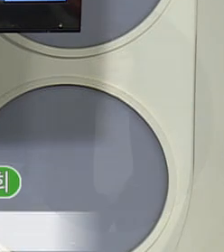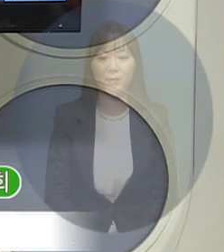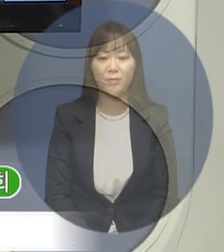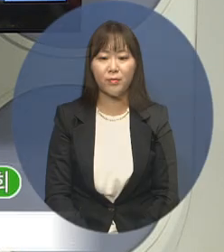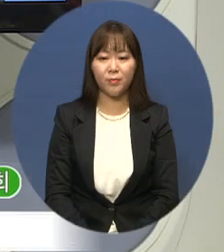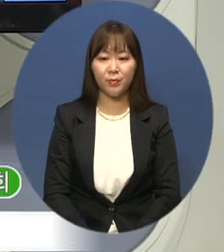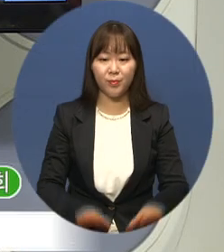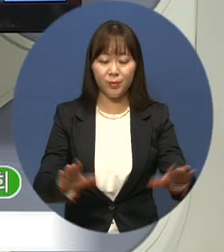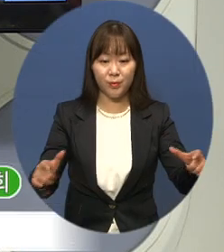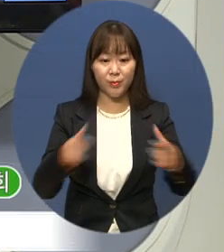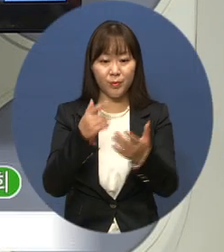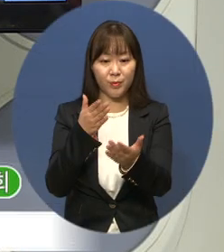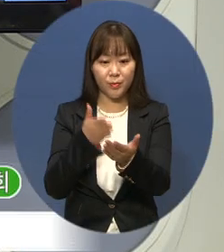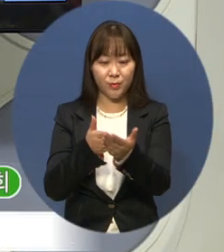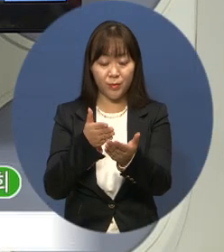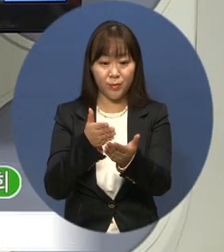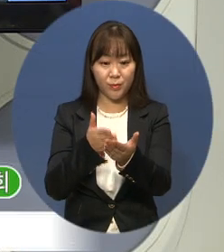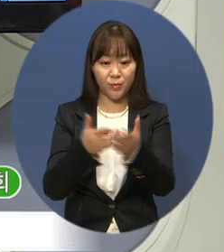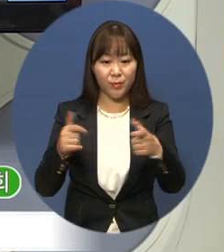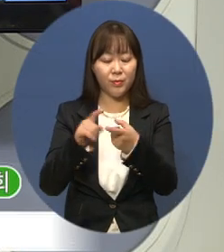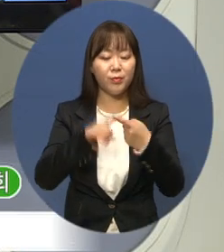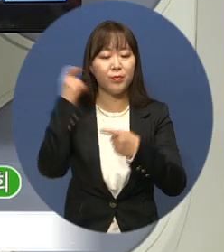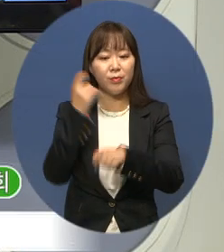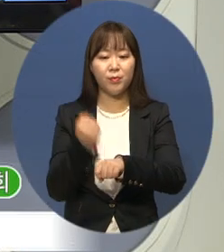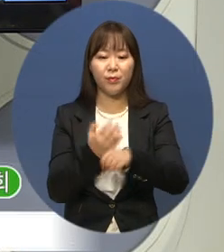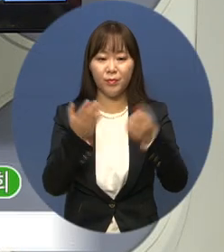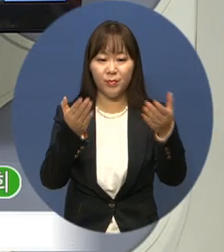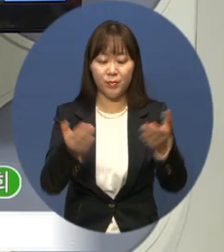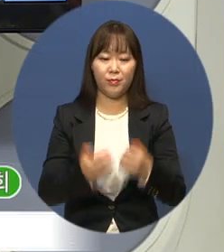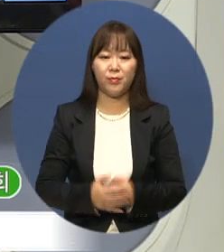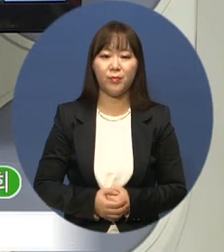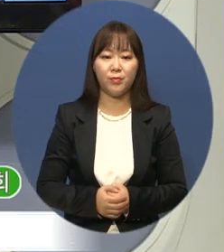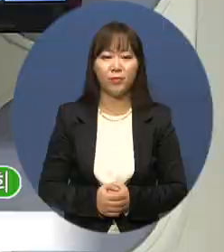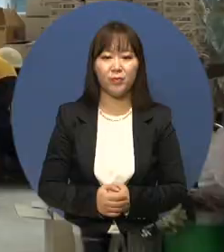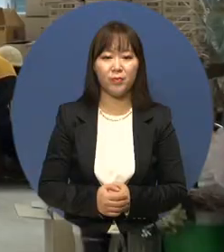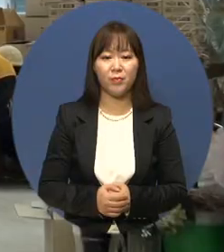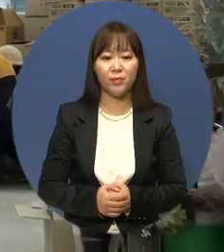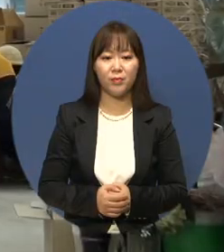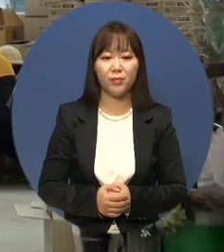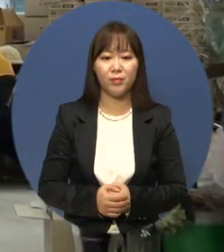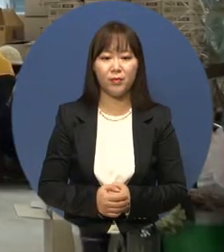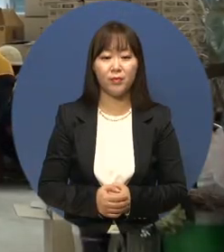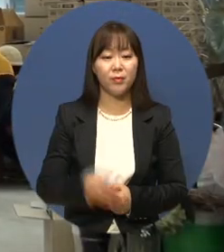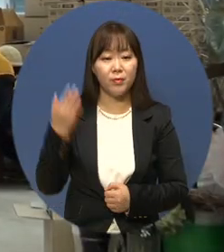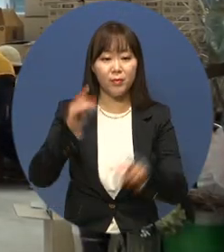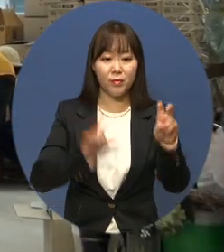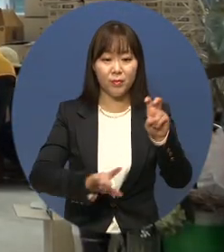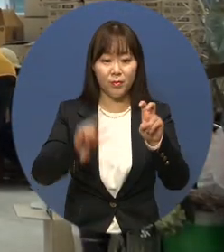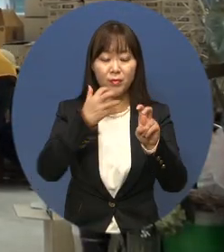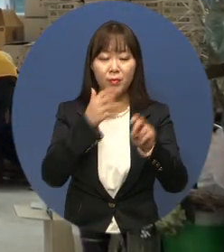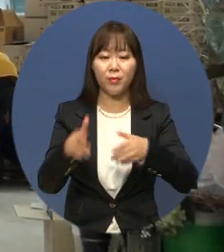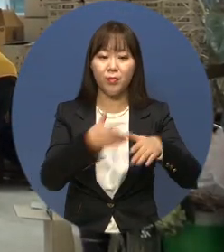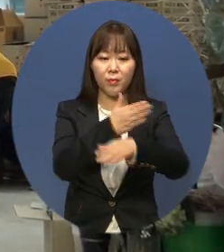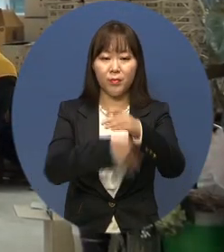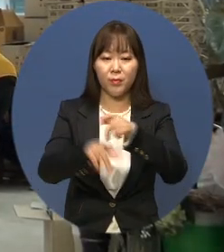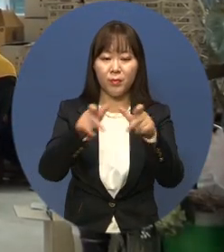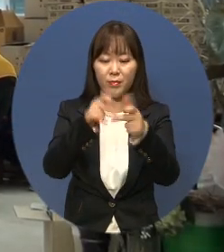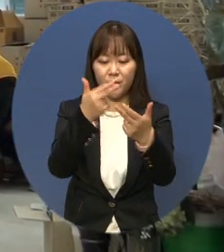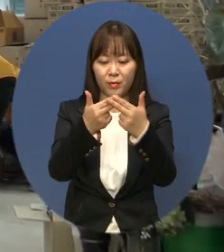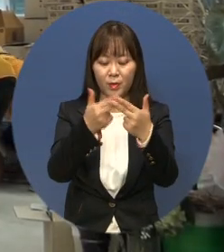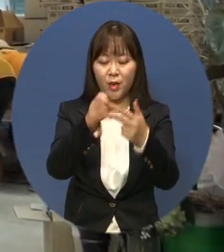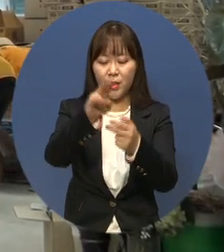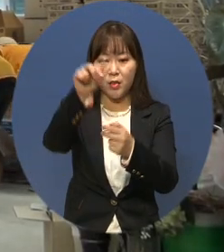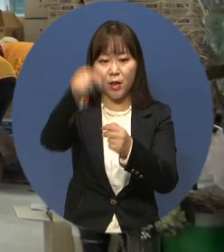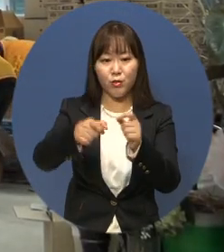3월 25일 목요일 만만한 뉴스는 지역 네트워크 소식으로 함께합니다. 지난 20일 경기도